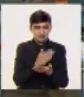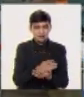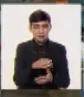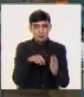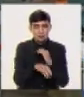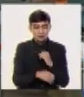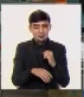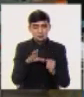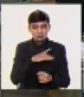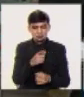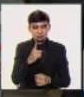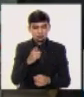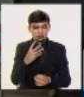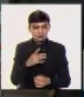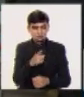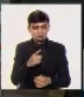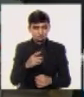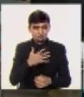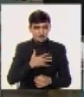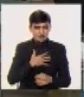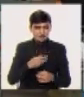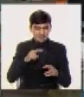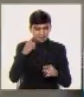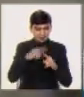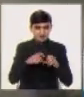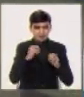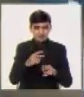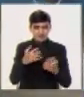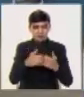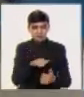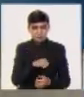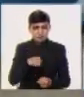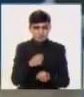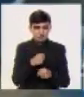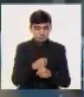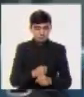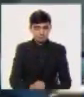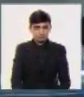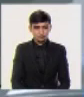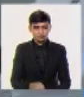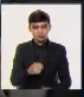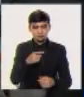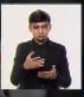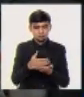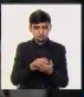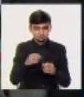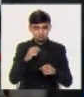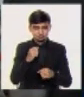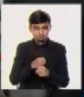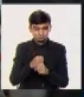Кокшетау 4. Это уже аппарат, который в автоматическом режиме работает. Чтобы собрать этот